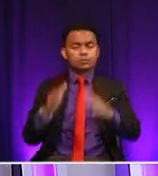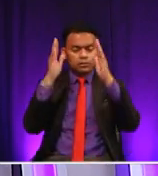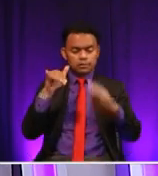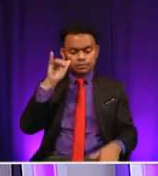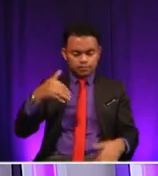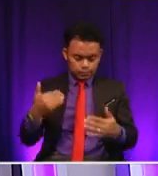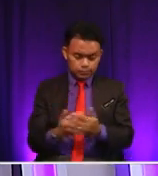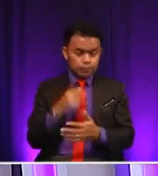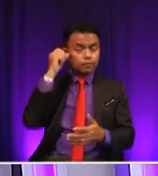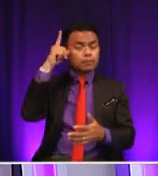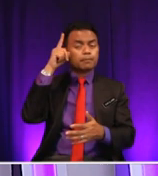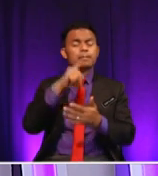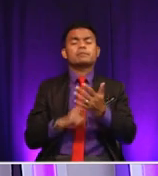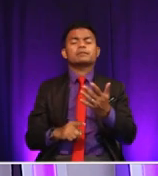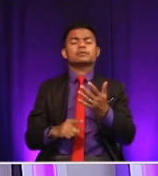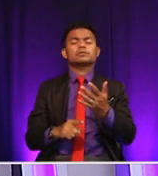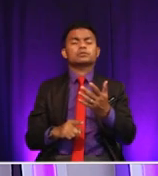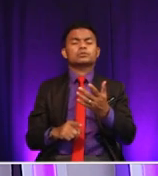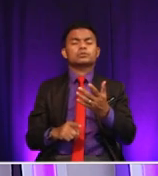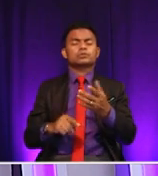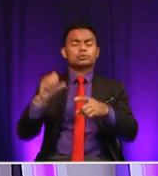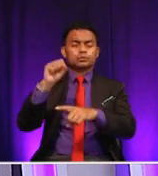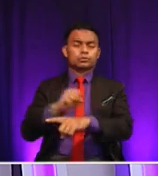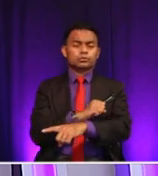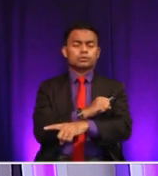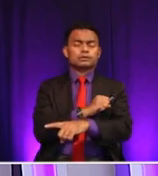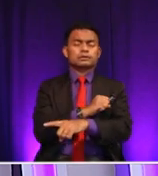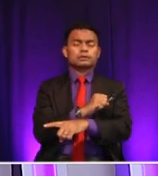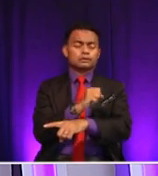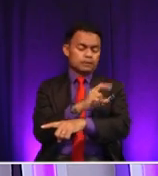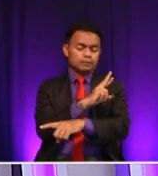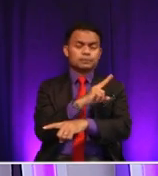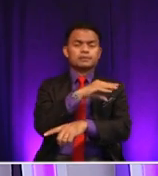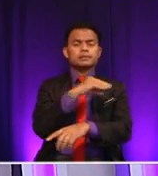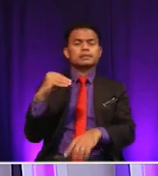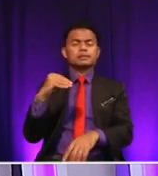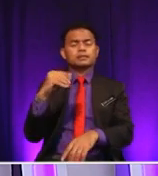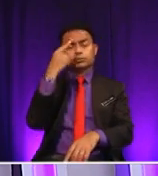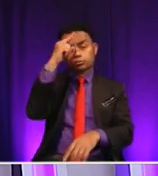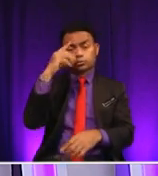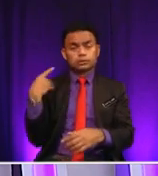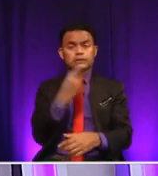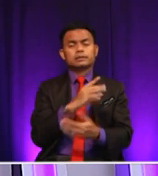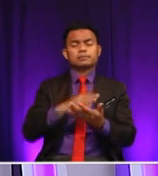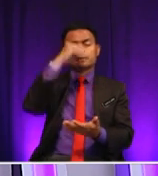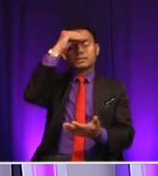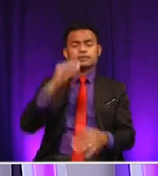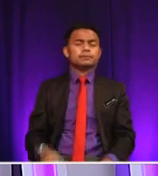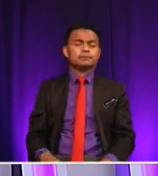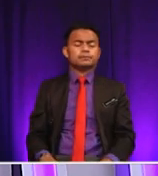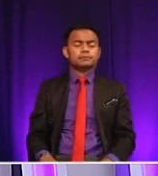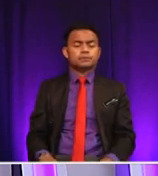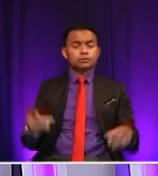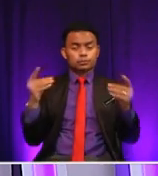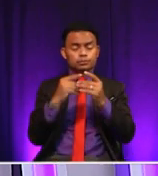apakah itu gurindam dan bagaimana untuk kita belajar mengenai gurindam tersebut Jadi kalau ada rezeki kita berjumpa